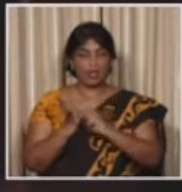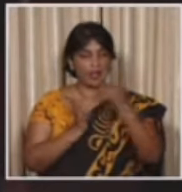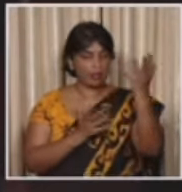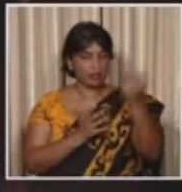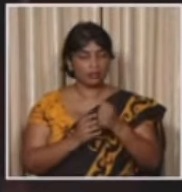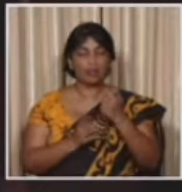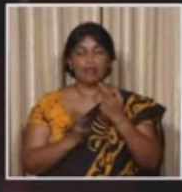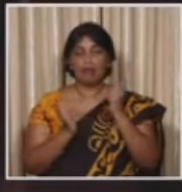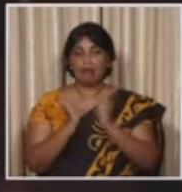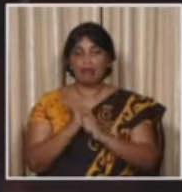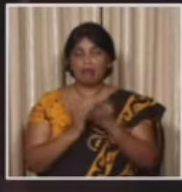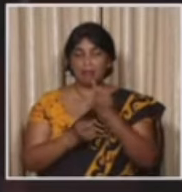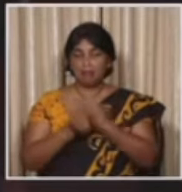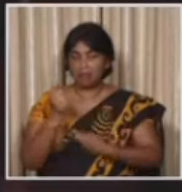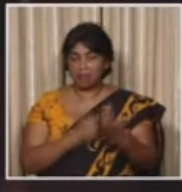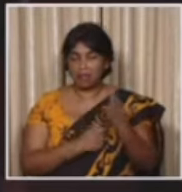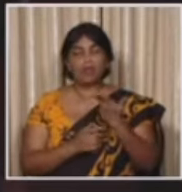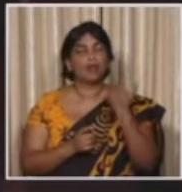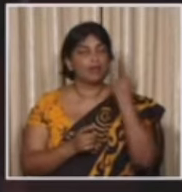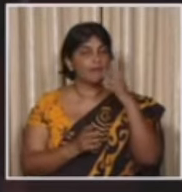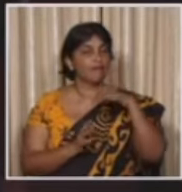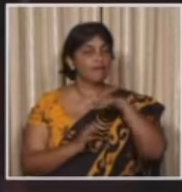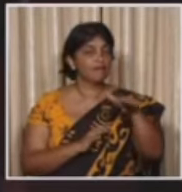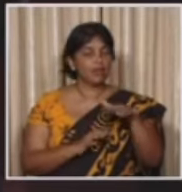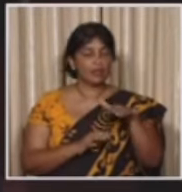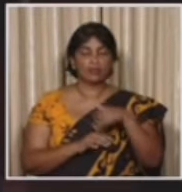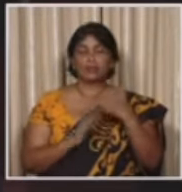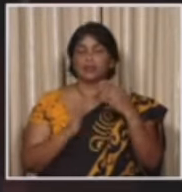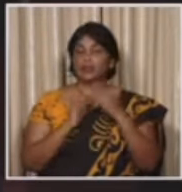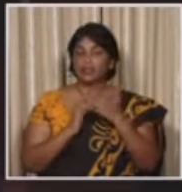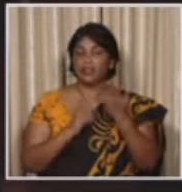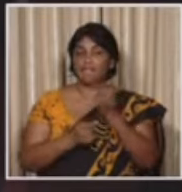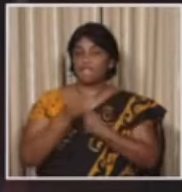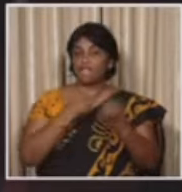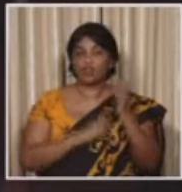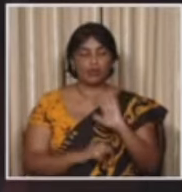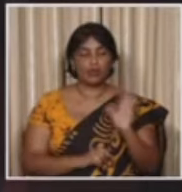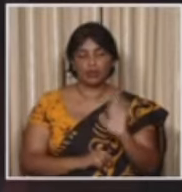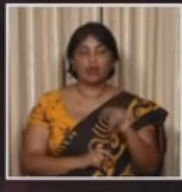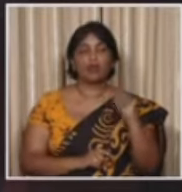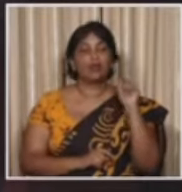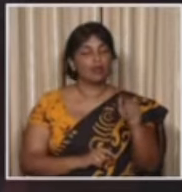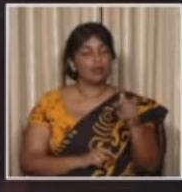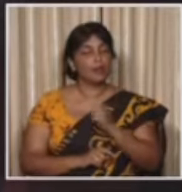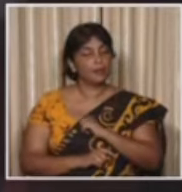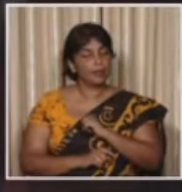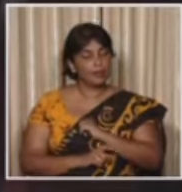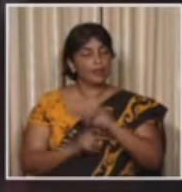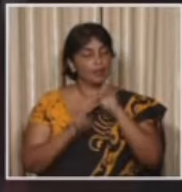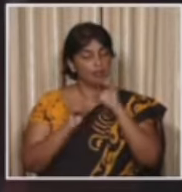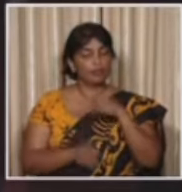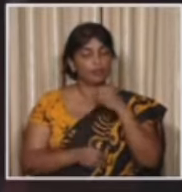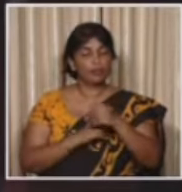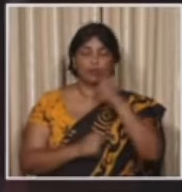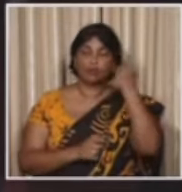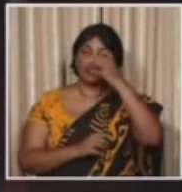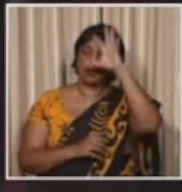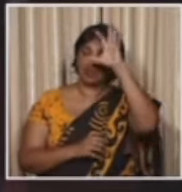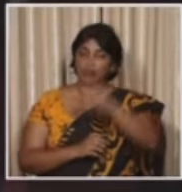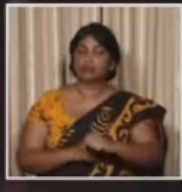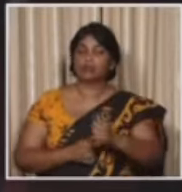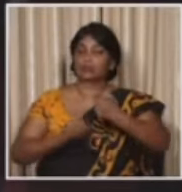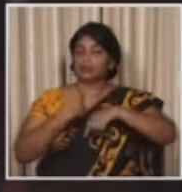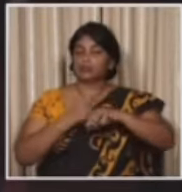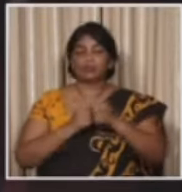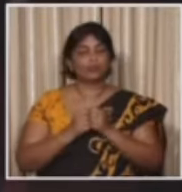නොහැකි ව්‍යවසායකින් හා දේපල වෙන්දේසි කිරීම වෙනුවට අදාළ බැංකුමකින් ආයෝජකය කරහා එම අය